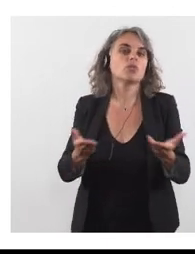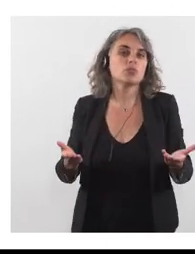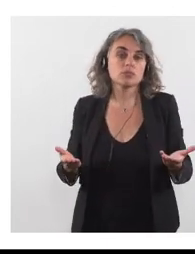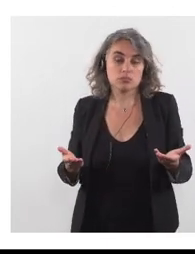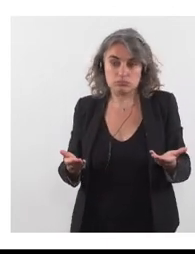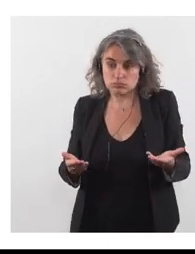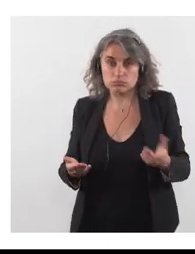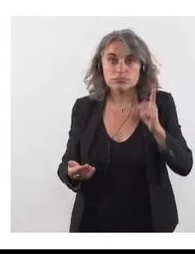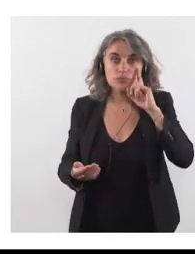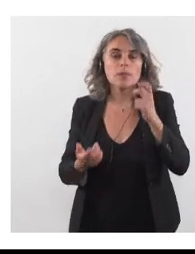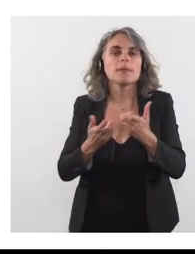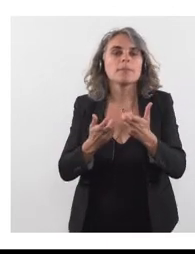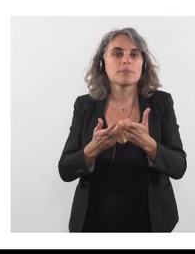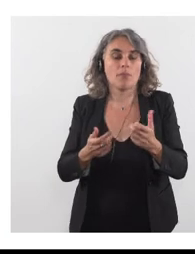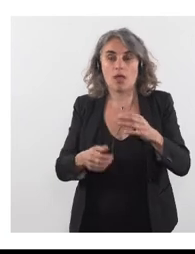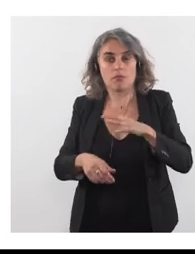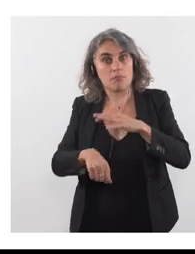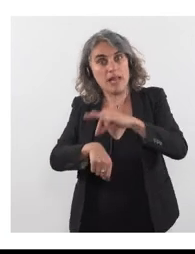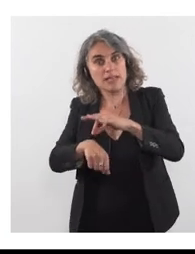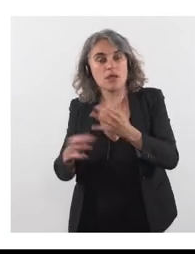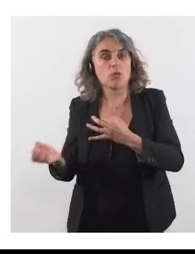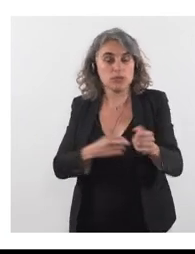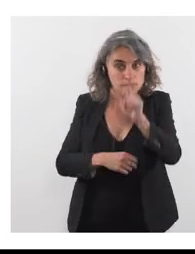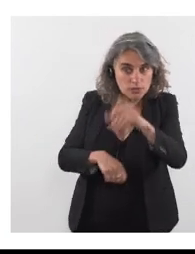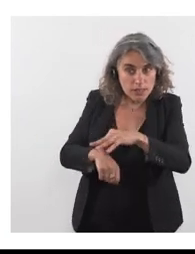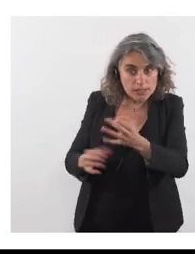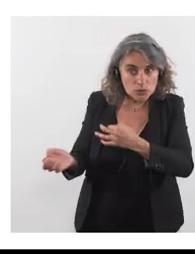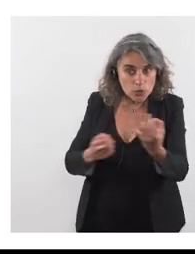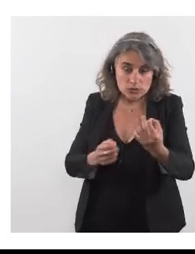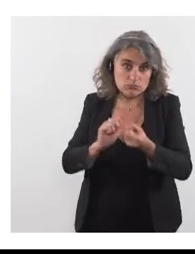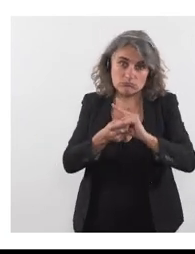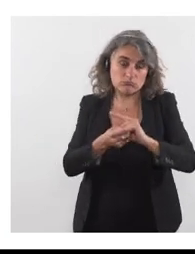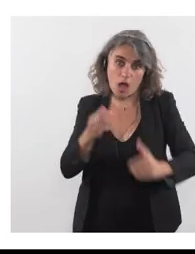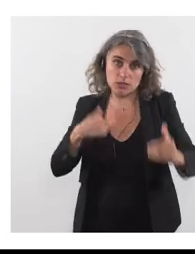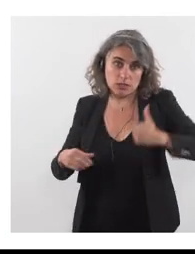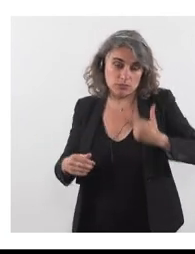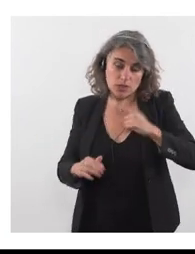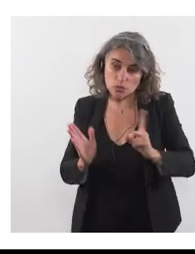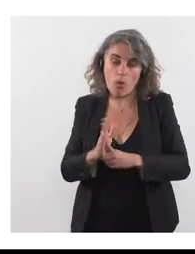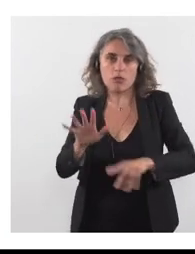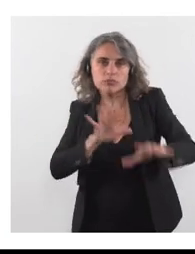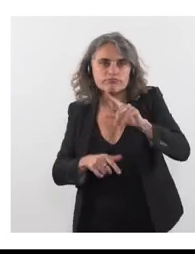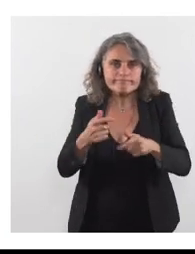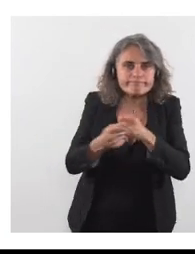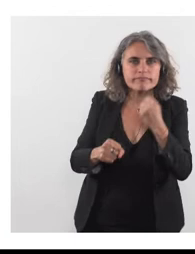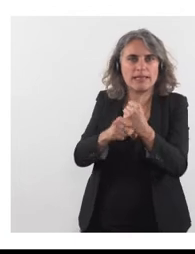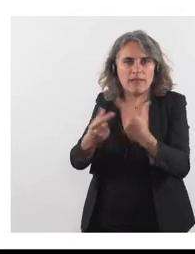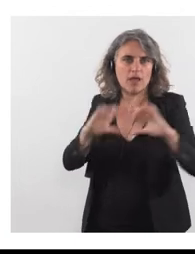faire reconnaître qu'une certaine maladie chronique peut être équivalent à un handicap et donc ouvre le droit à des aménagements raisonnables,